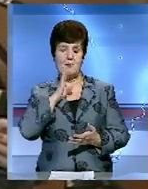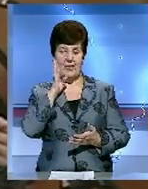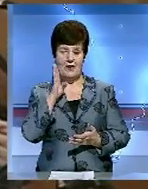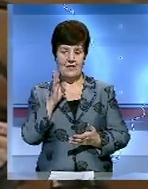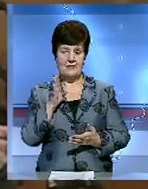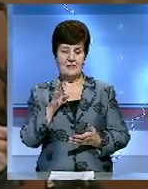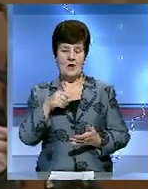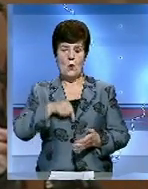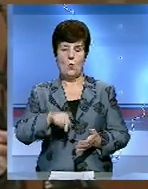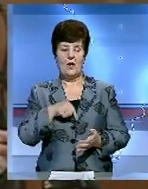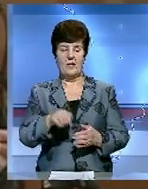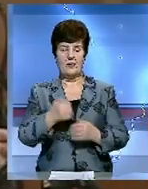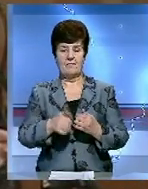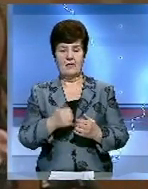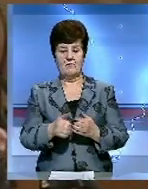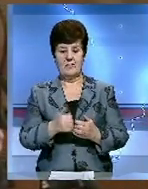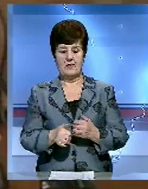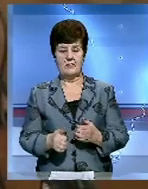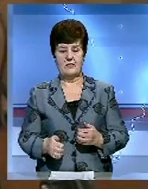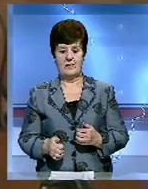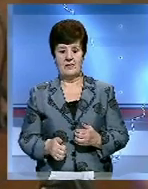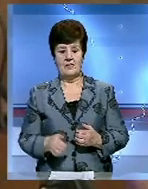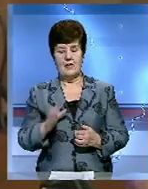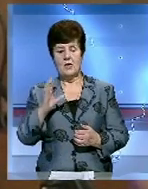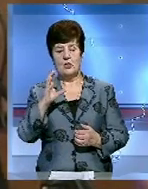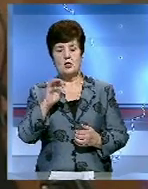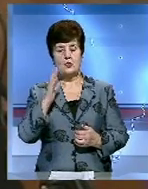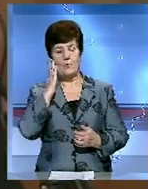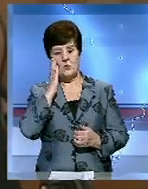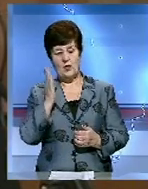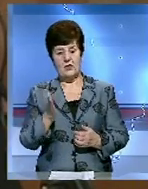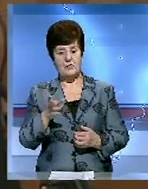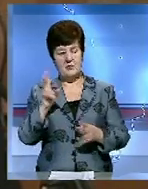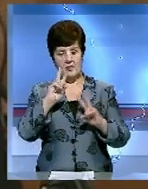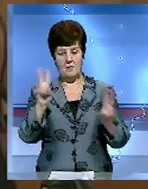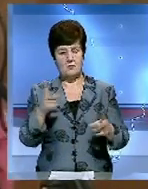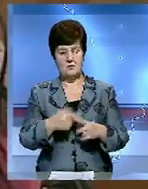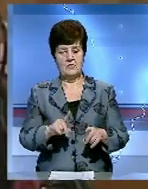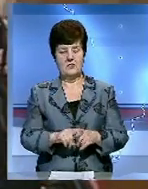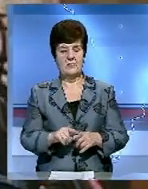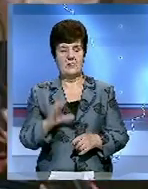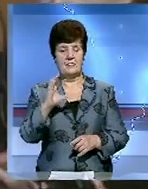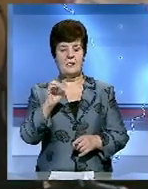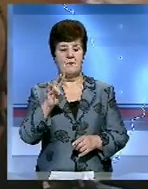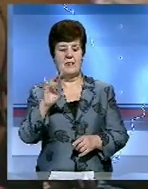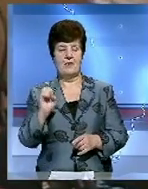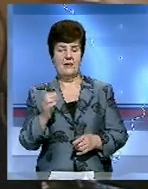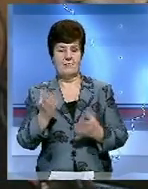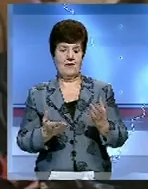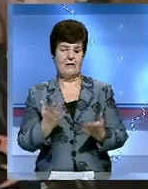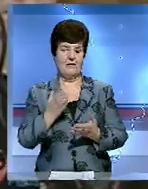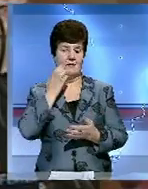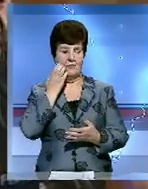Urinare frecventă, somnolență. Nu am știut despre aceste semne. Ați înțeles? Acum da.